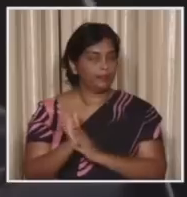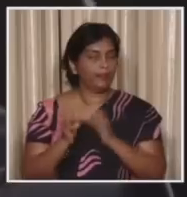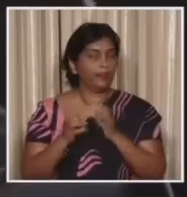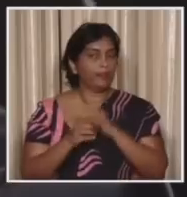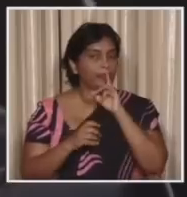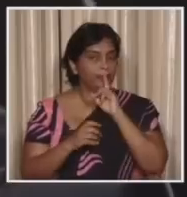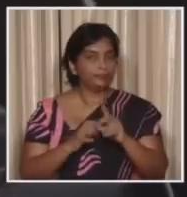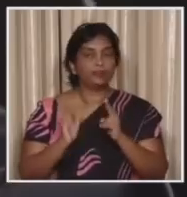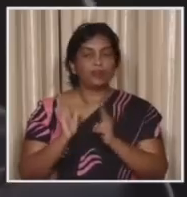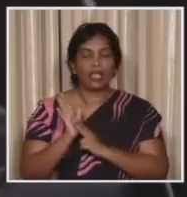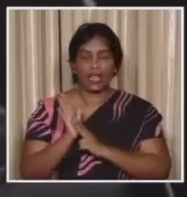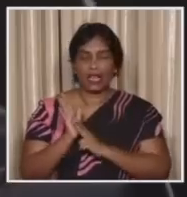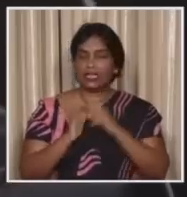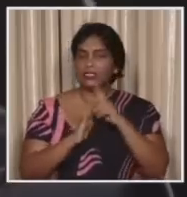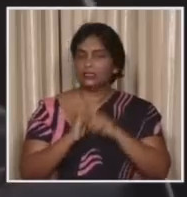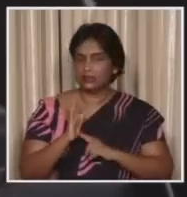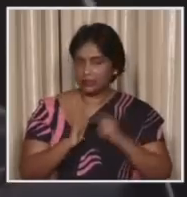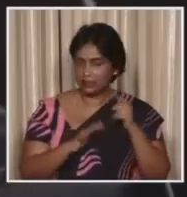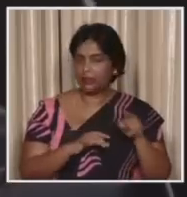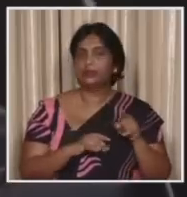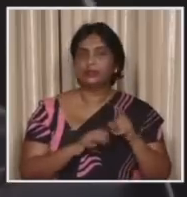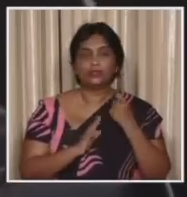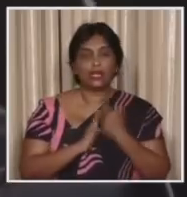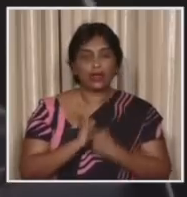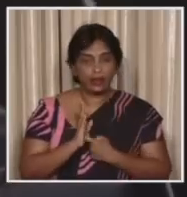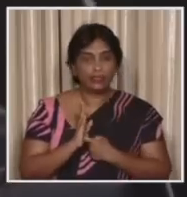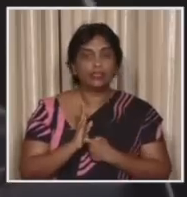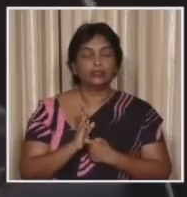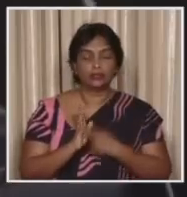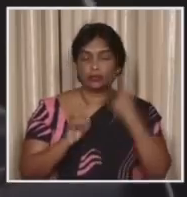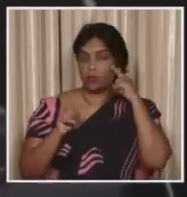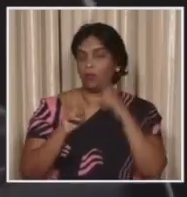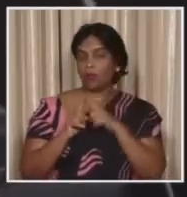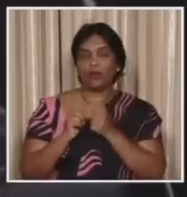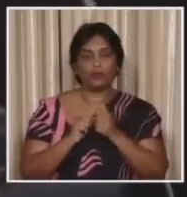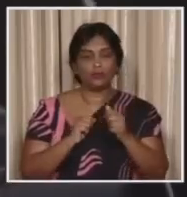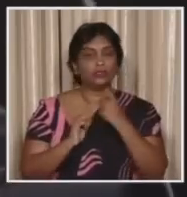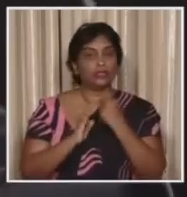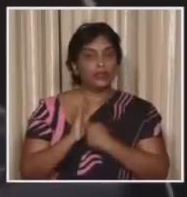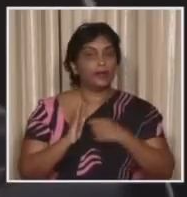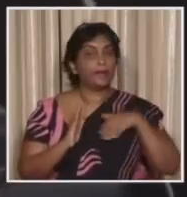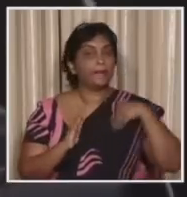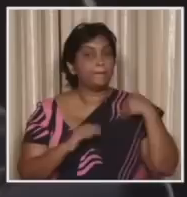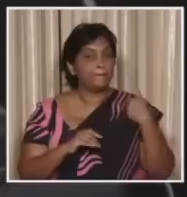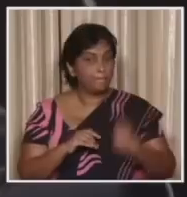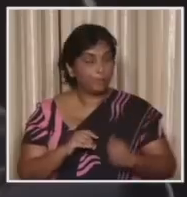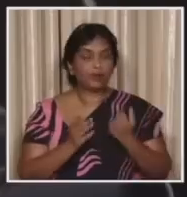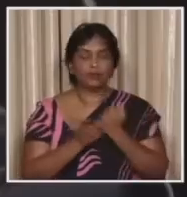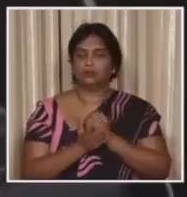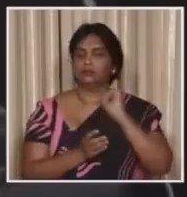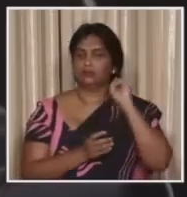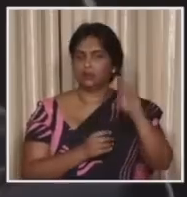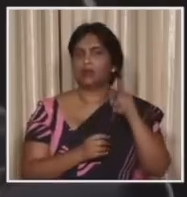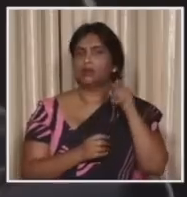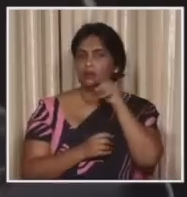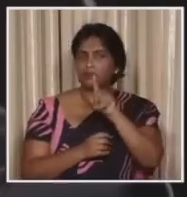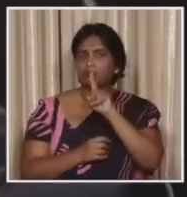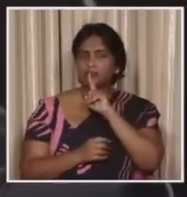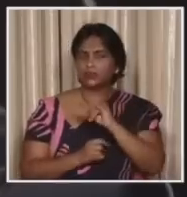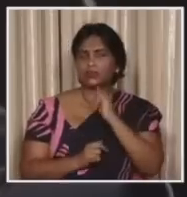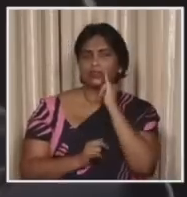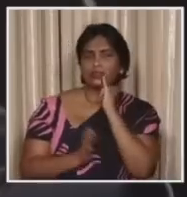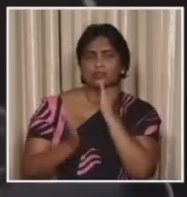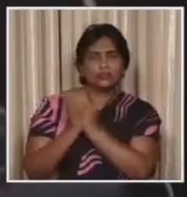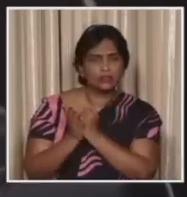tina ma nilanta jaya wartana te niti me kato itu karan ni kela wel na niti puti bereata meke awala tina toro butu ma kino